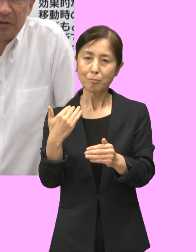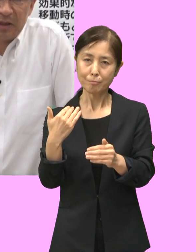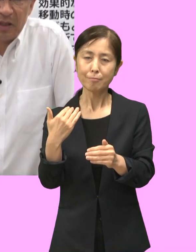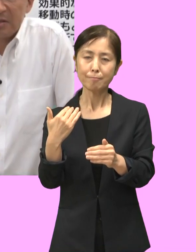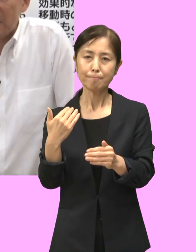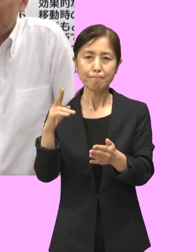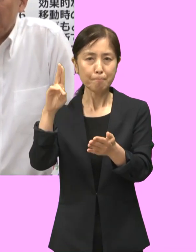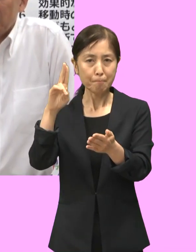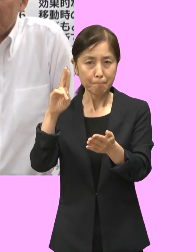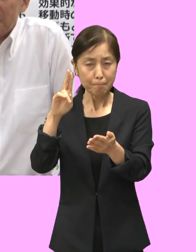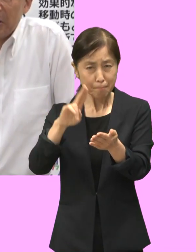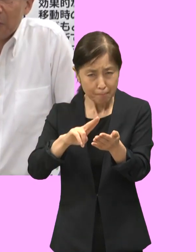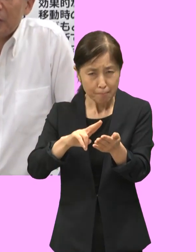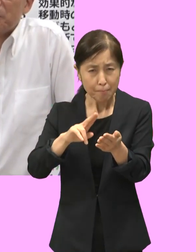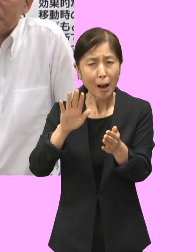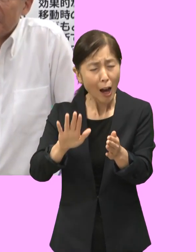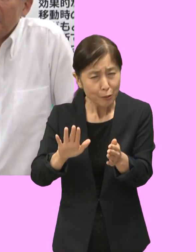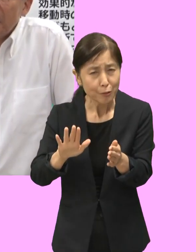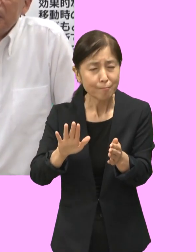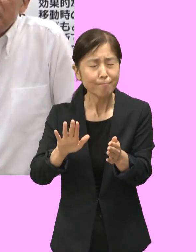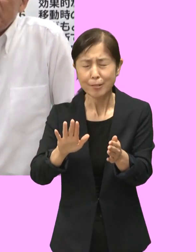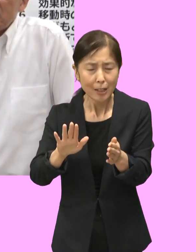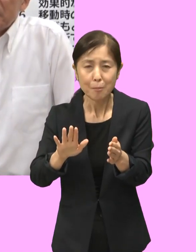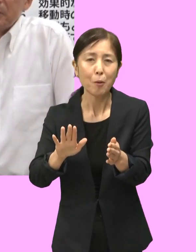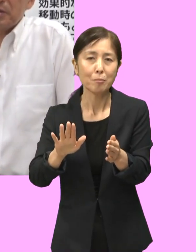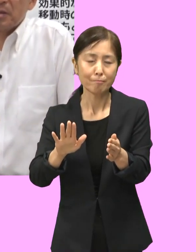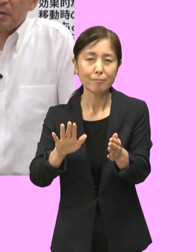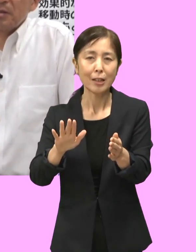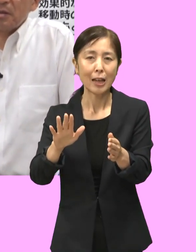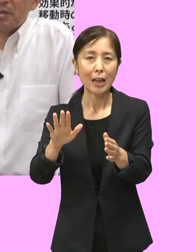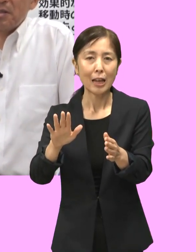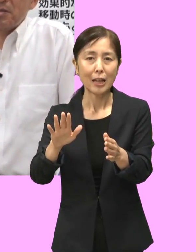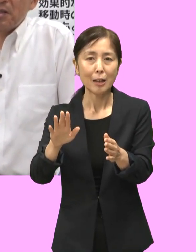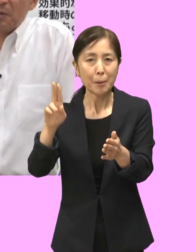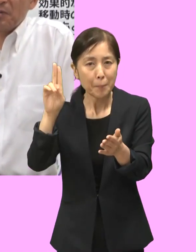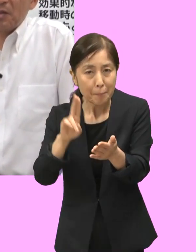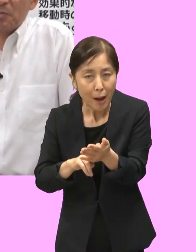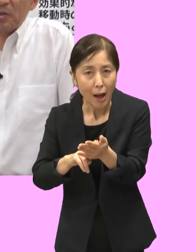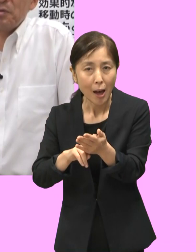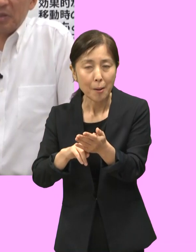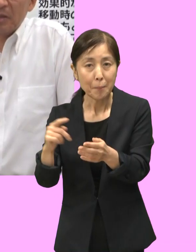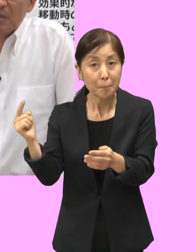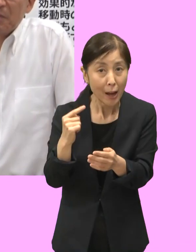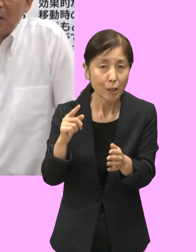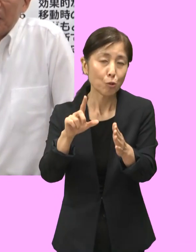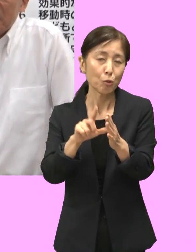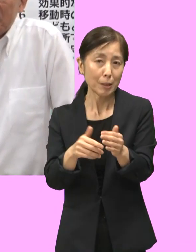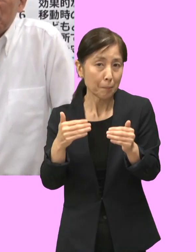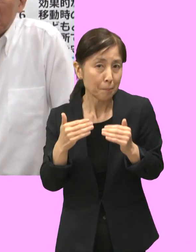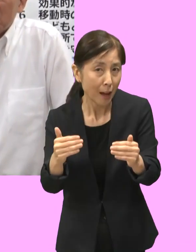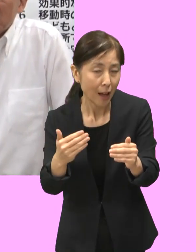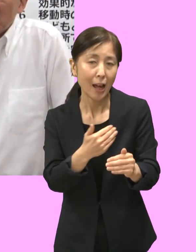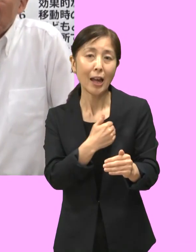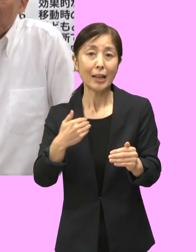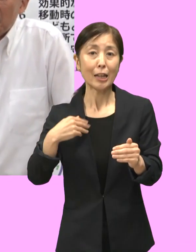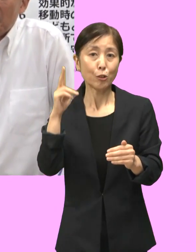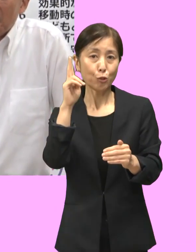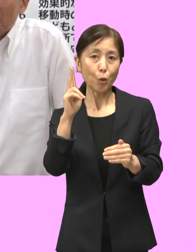最終決定されてない現時点においてもですね、いつ決定して可能になってもいいように、準備